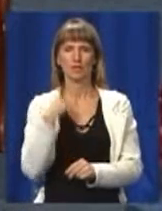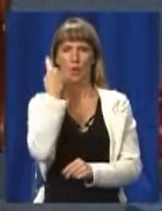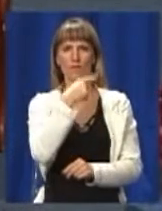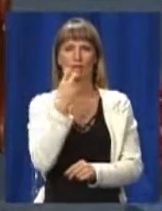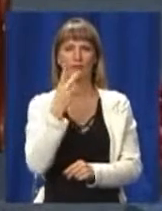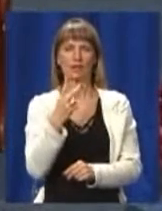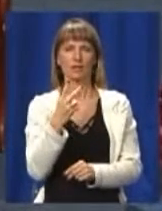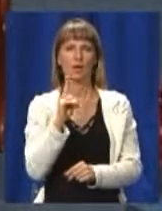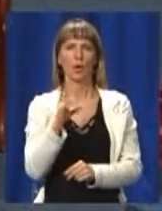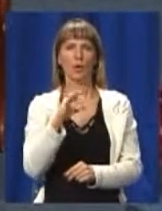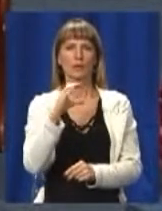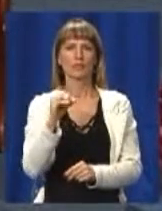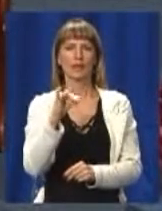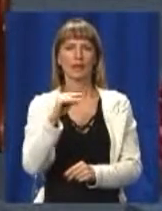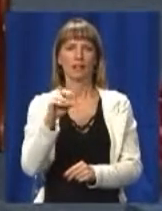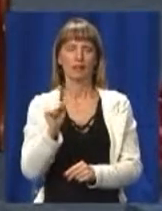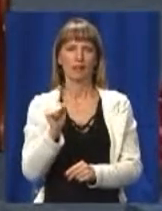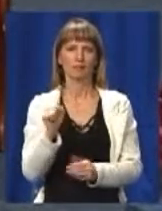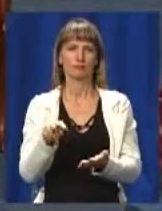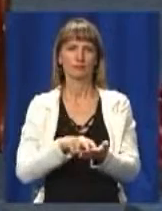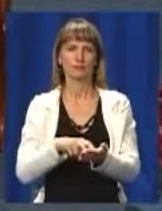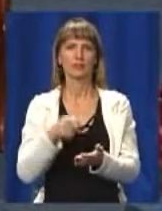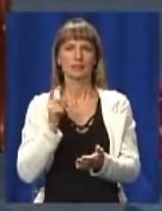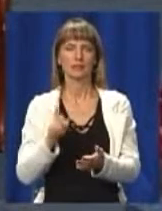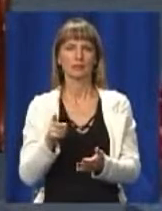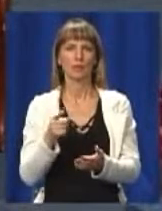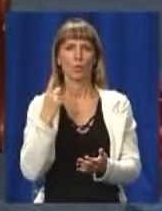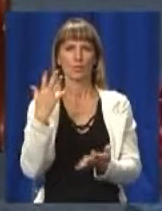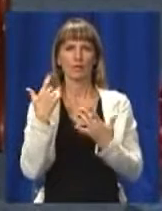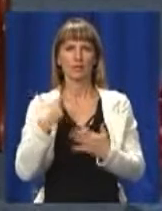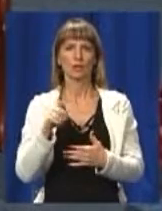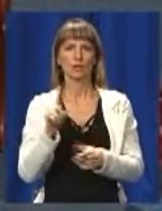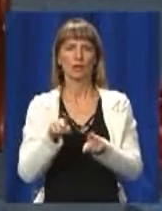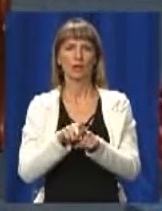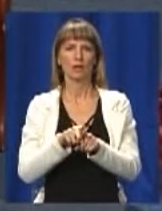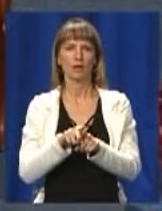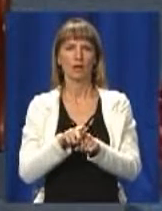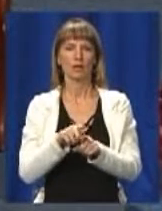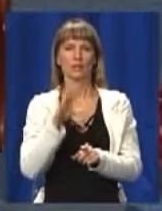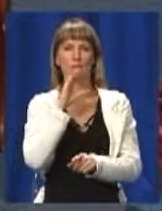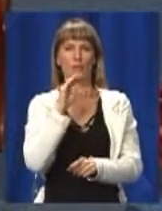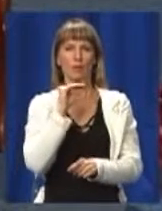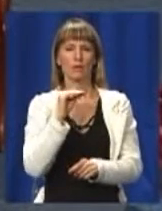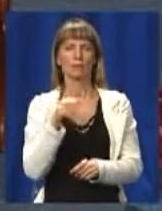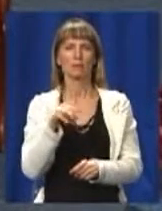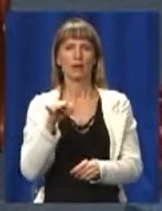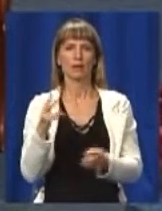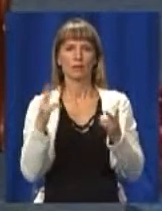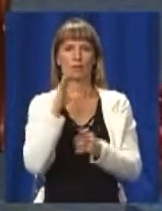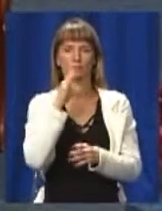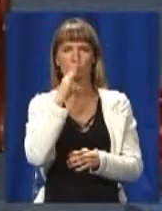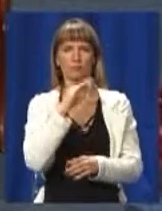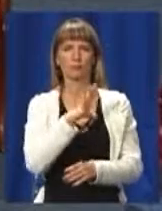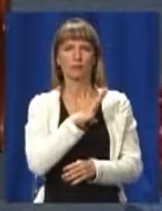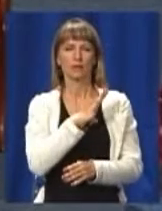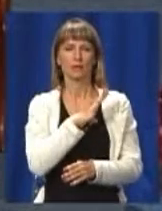Зовнішній вигляд Тоса Іну, ну, вселяє побоювання, дійсно, тому що, ну, уявіть собі, що таке бійцовський пес. І при необхідності собака здатна бути